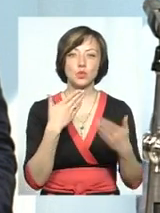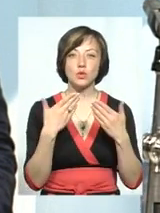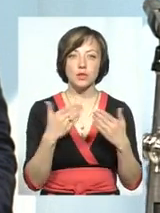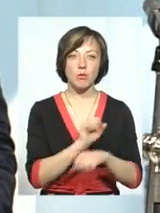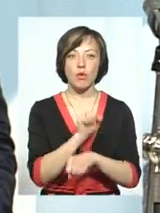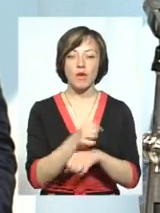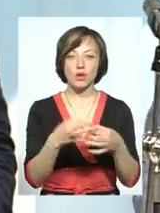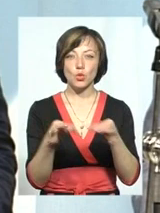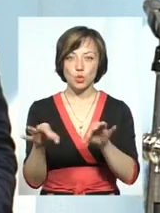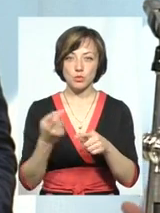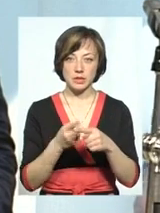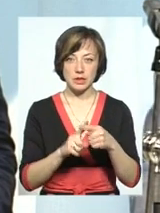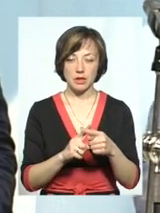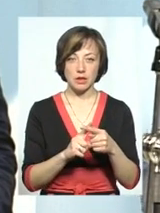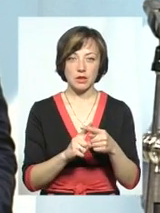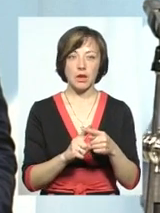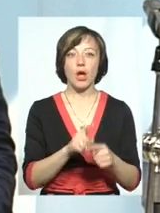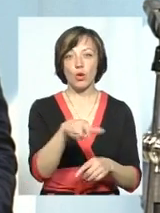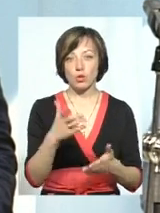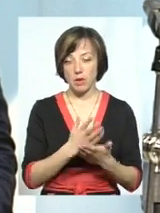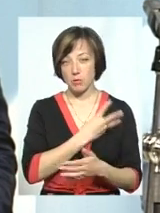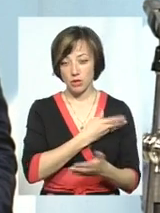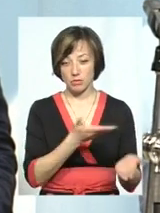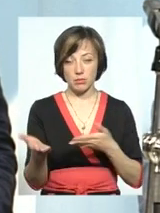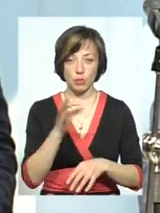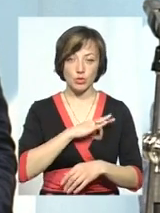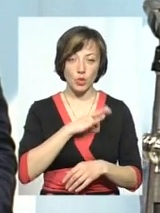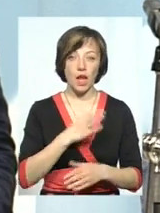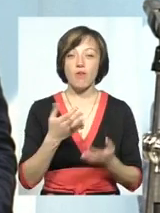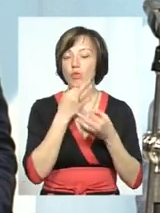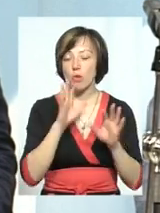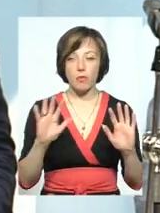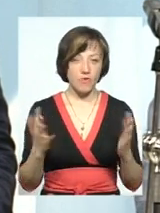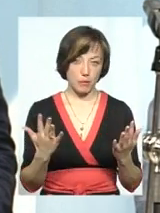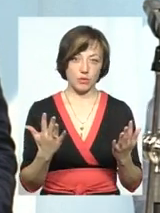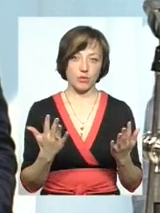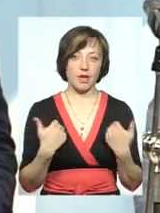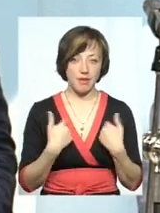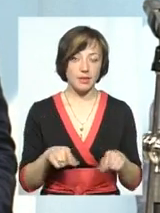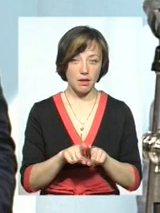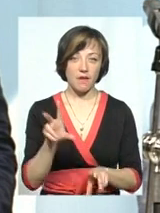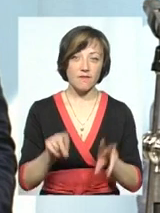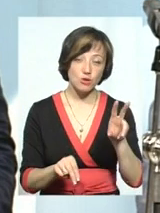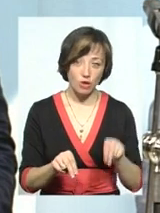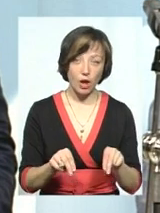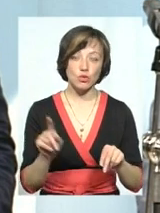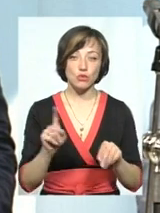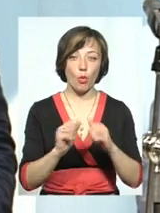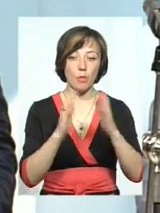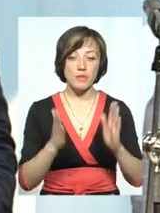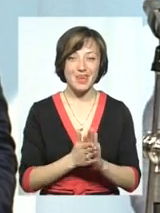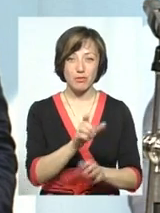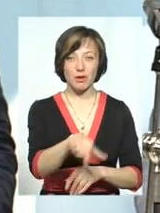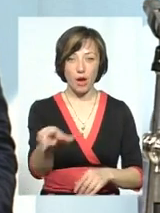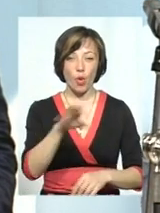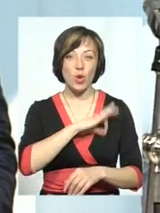доступ до цих мереж. Люди мають бажання, хай користуються, але справа в тому, що в будь-якому випадку, як би там не було, я так вважаю, що об'єм